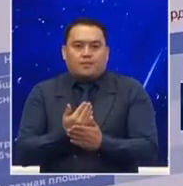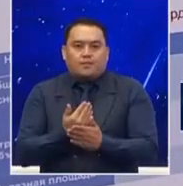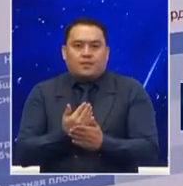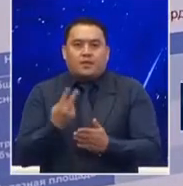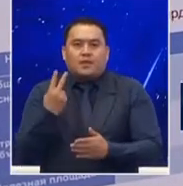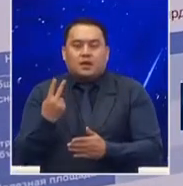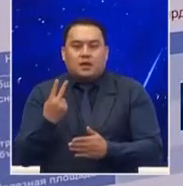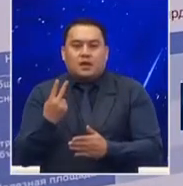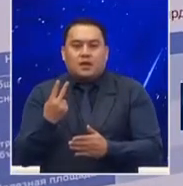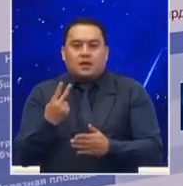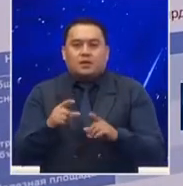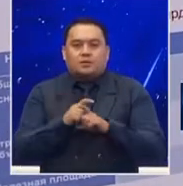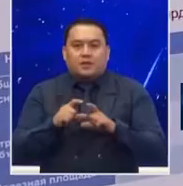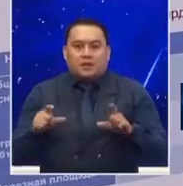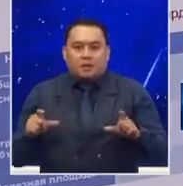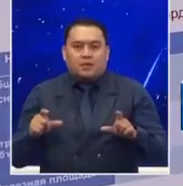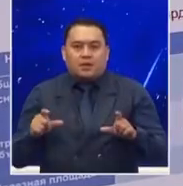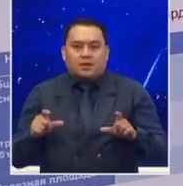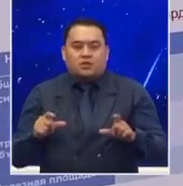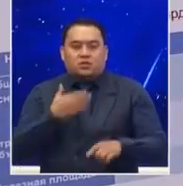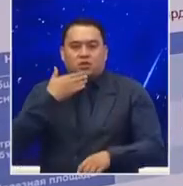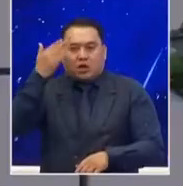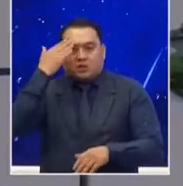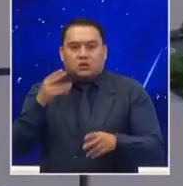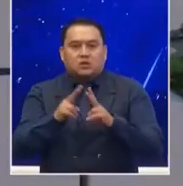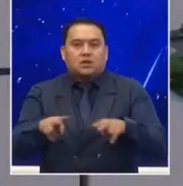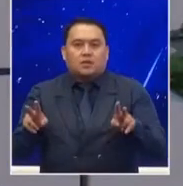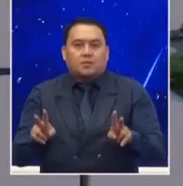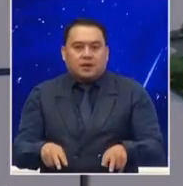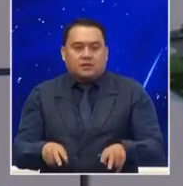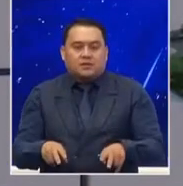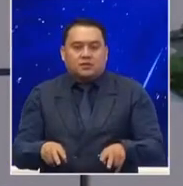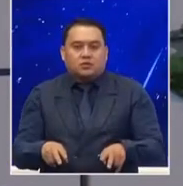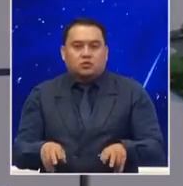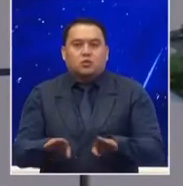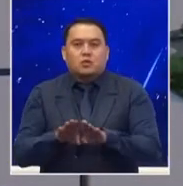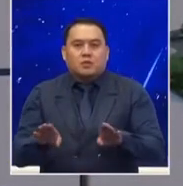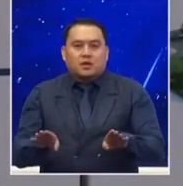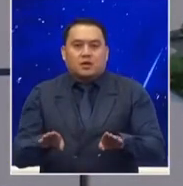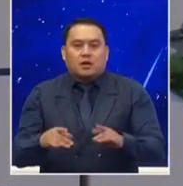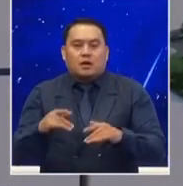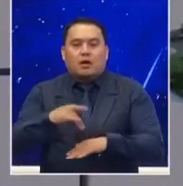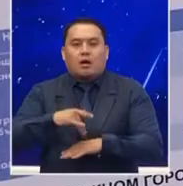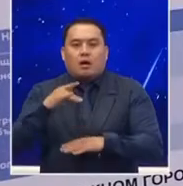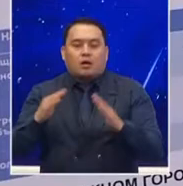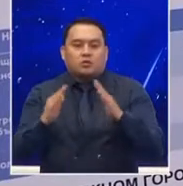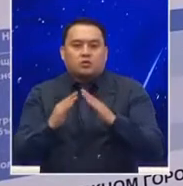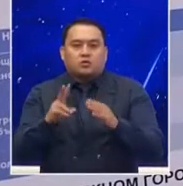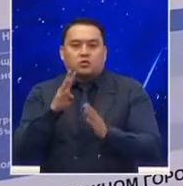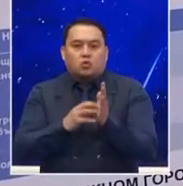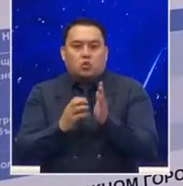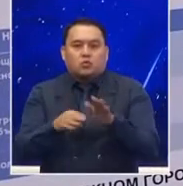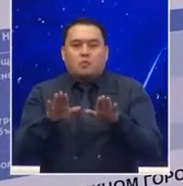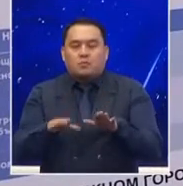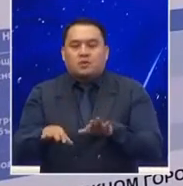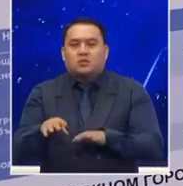мектеп, біреу IT-лицей, біреу жазғы демалыс лагері. Сонымен қатар, коттедж қалашығында 900 орынды мектепті